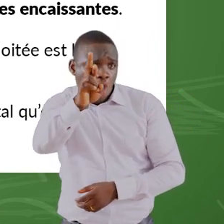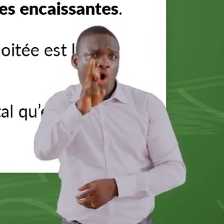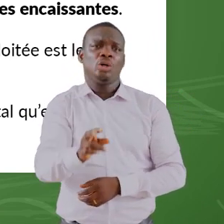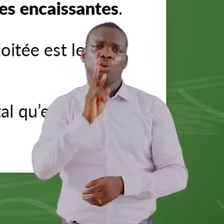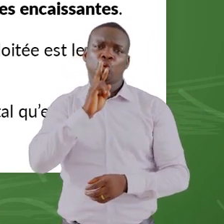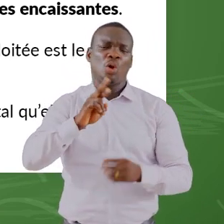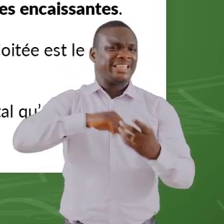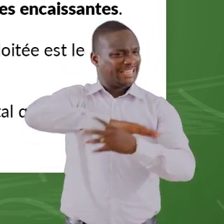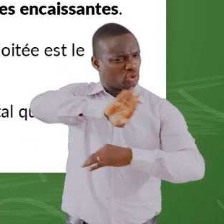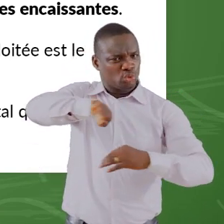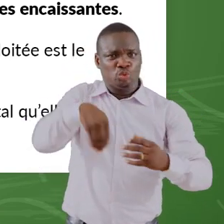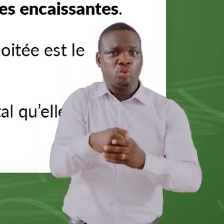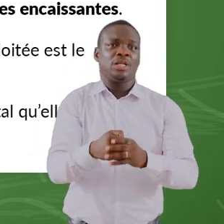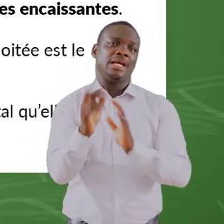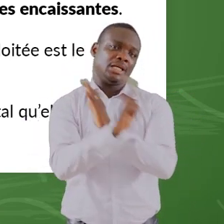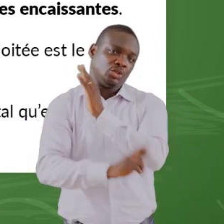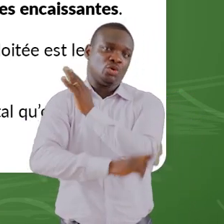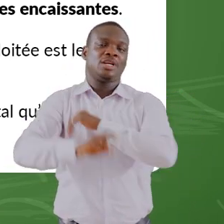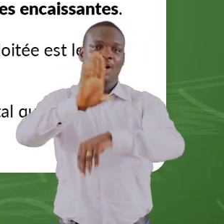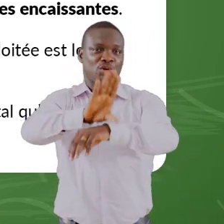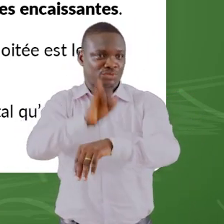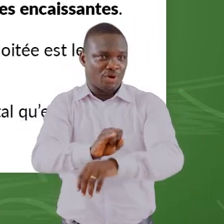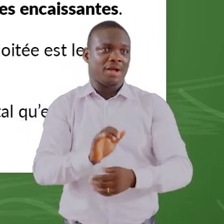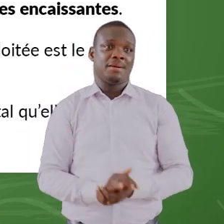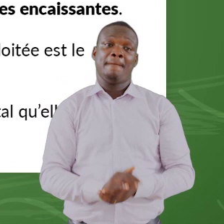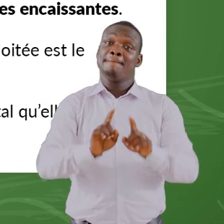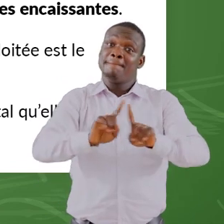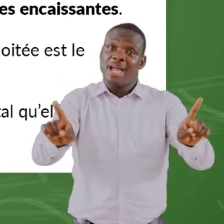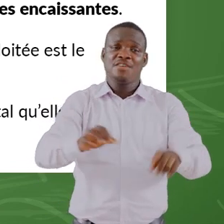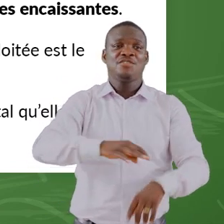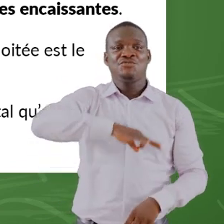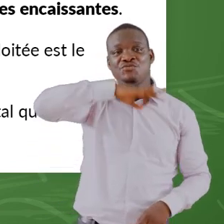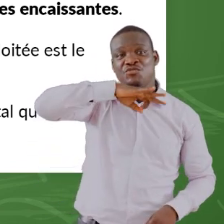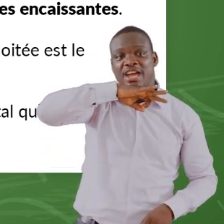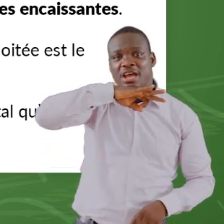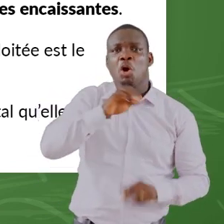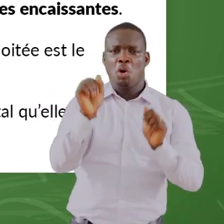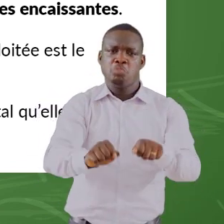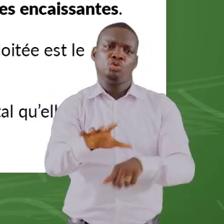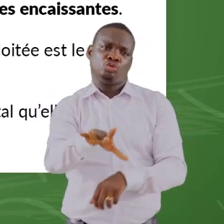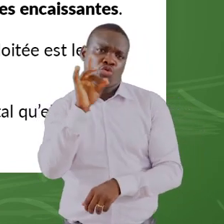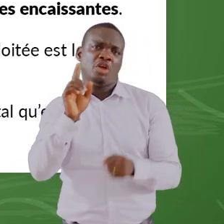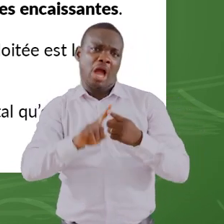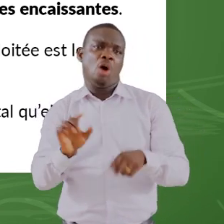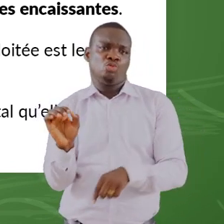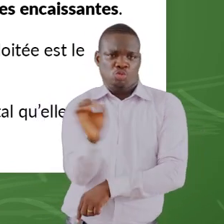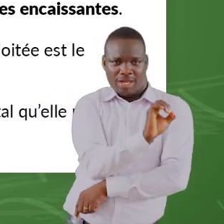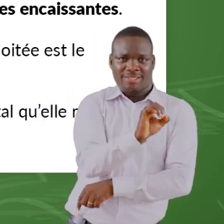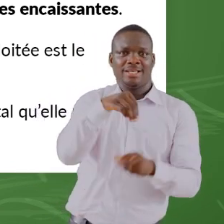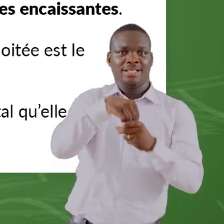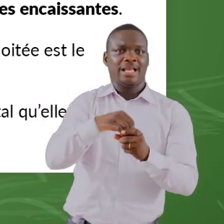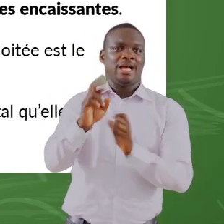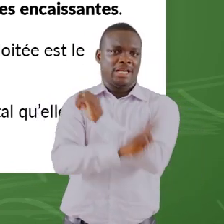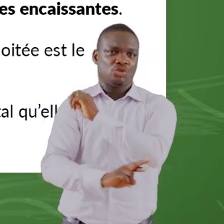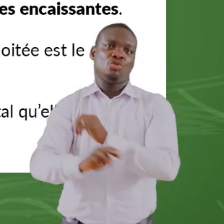les régions de la Côte d'Ivoire, alors que le fer se rencontre à l'ouest, dans la